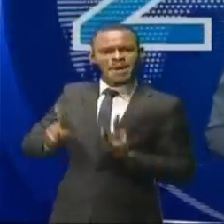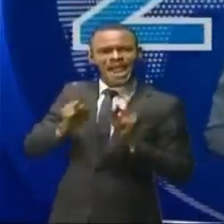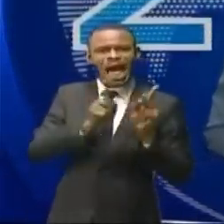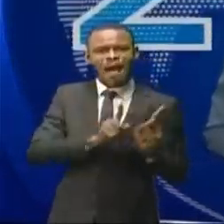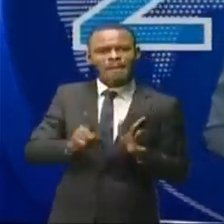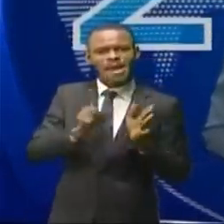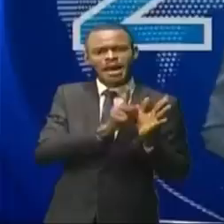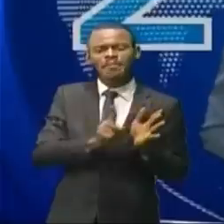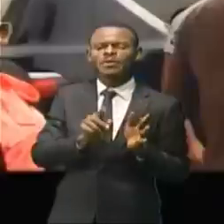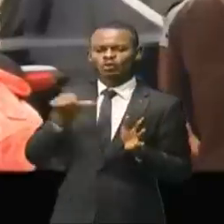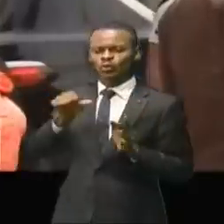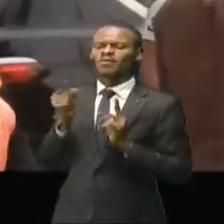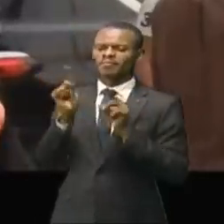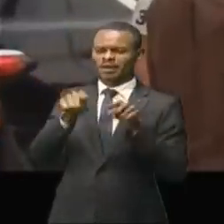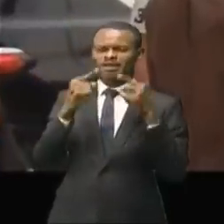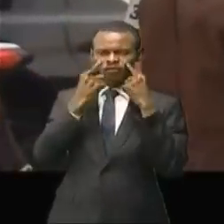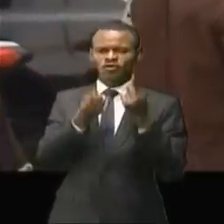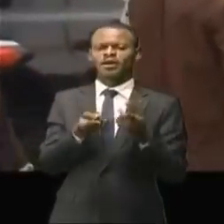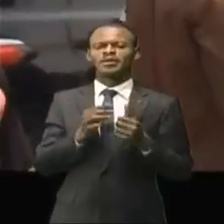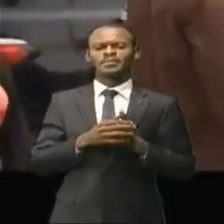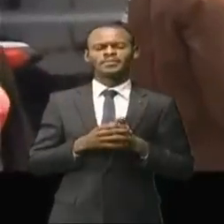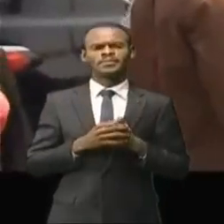nos envois spéciaux